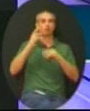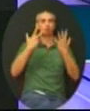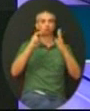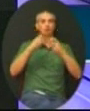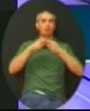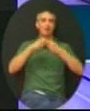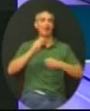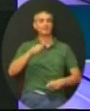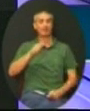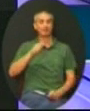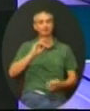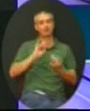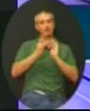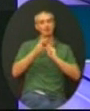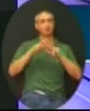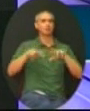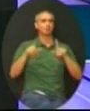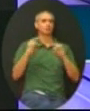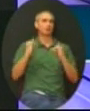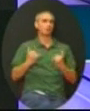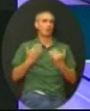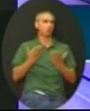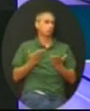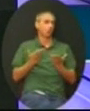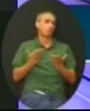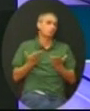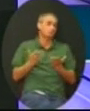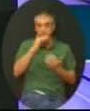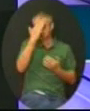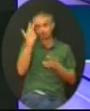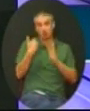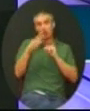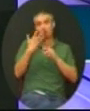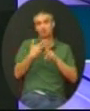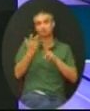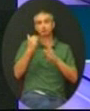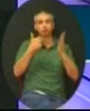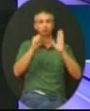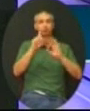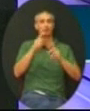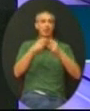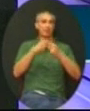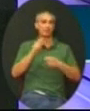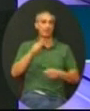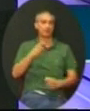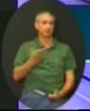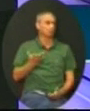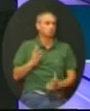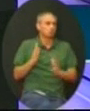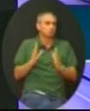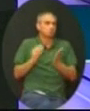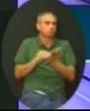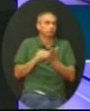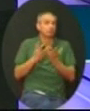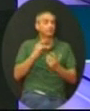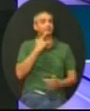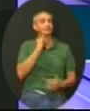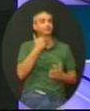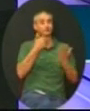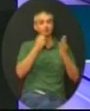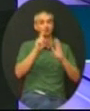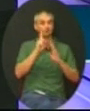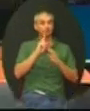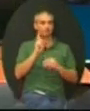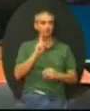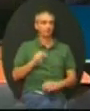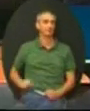80 חברי כנסת, בניגוד למצב הנוכחי, שבו מספיק רוב רגיל של 61 חברי כנסת. למה? כן, 61